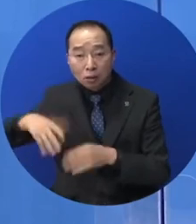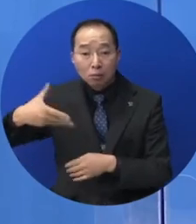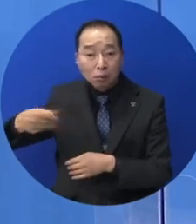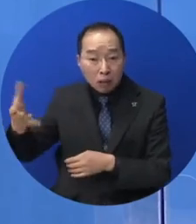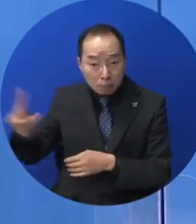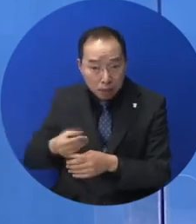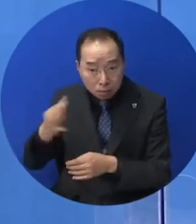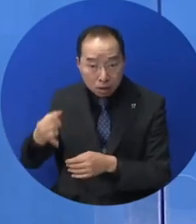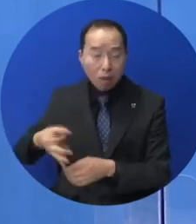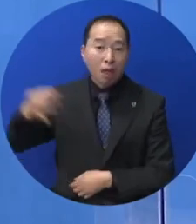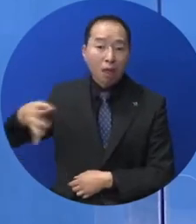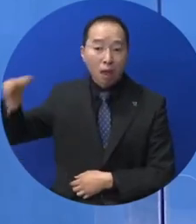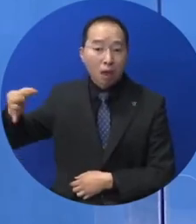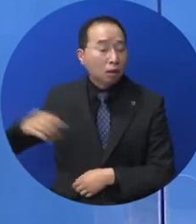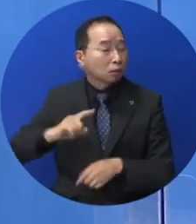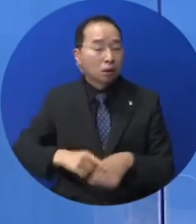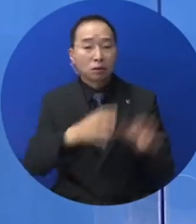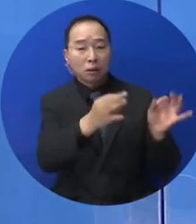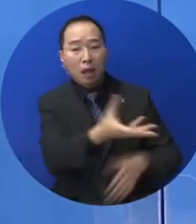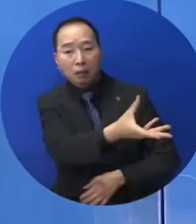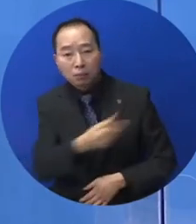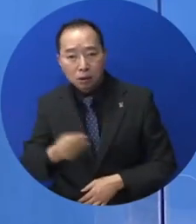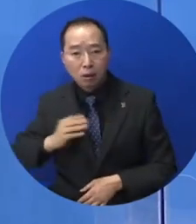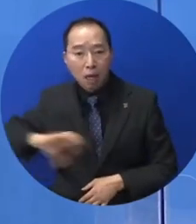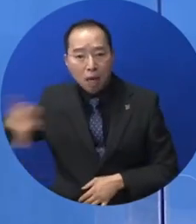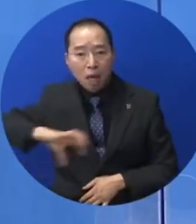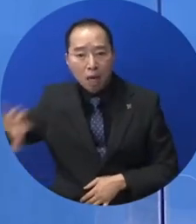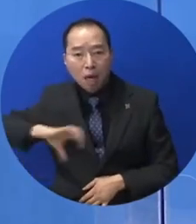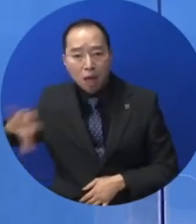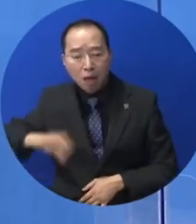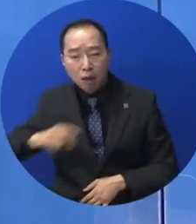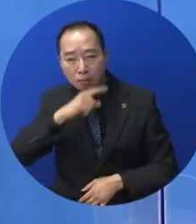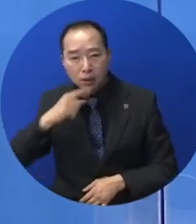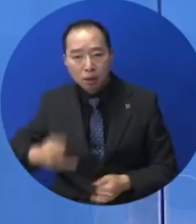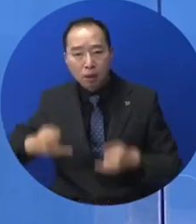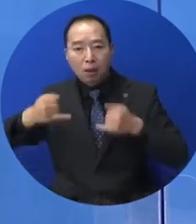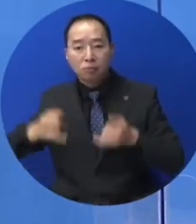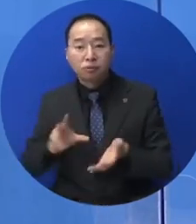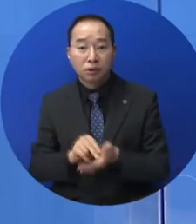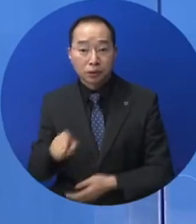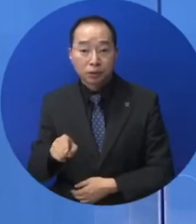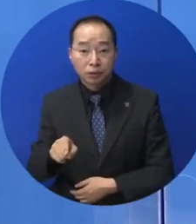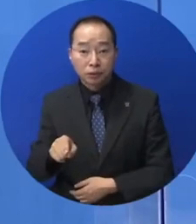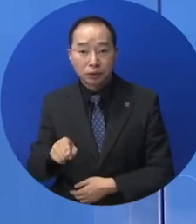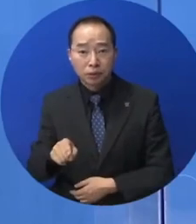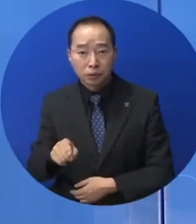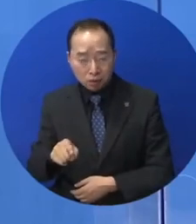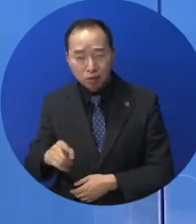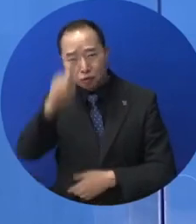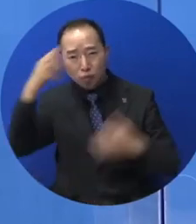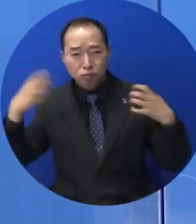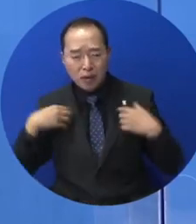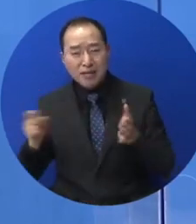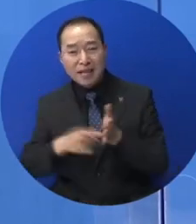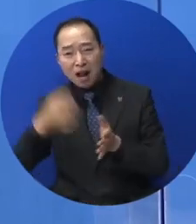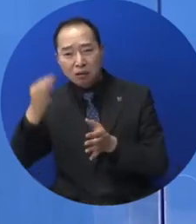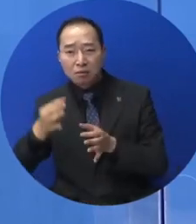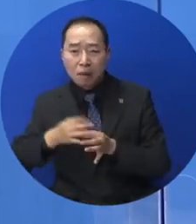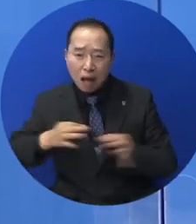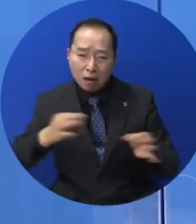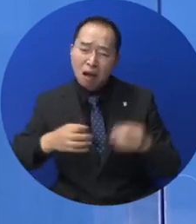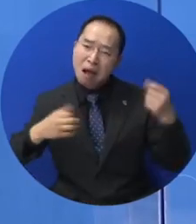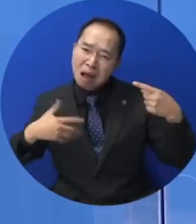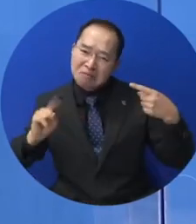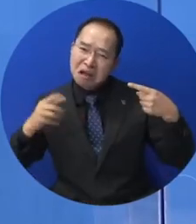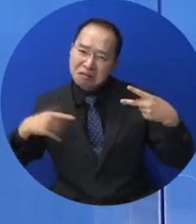할 수 없이 또 빚을 지게 되는 이런 악순환이 계속되고 있습니다. 우리 정부가 재난지원금도 몇 번 지급하고 또 박원순 시장